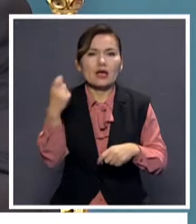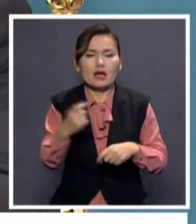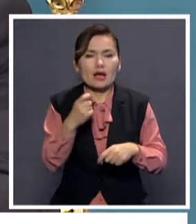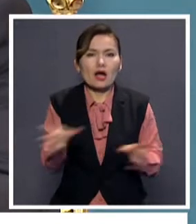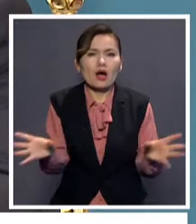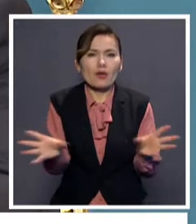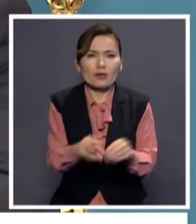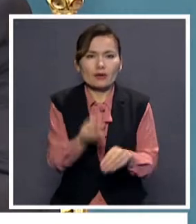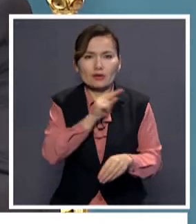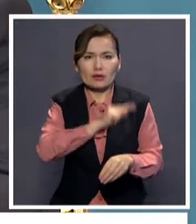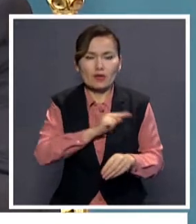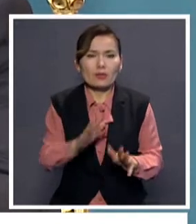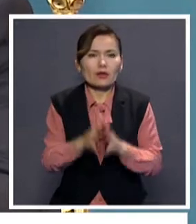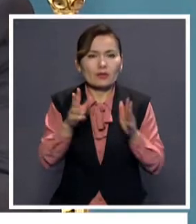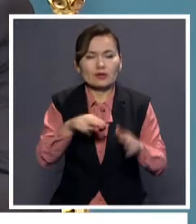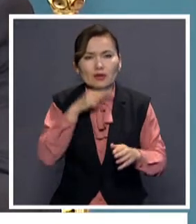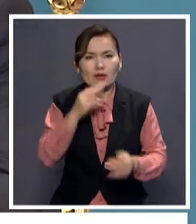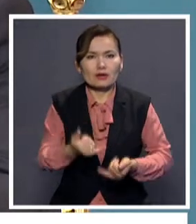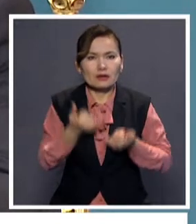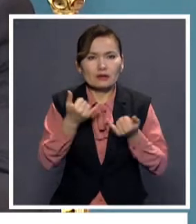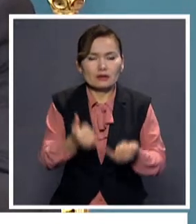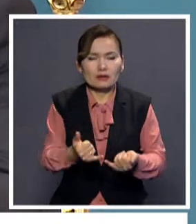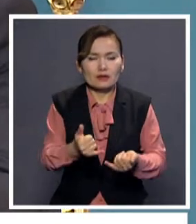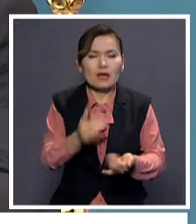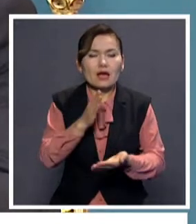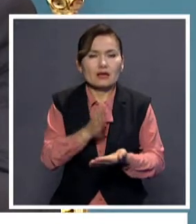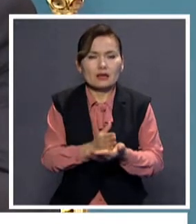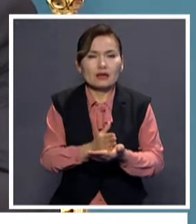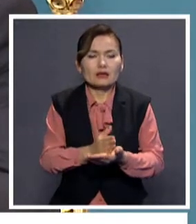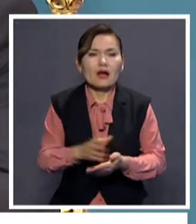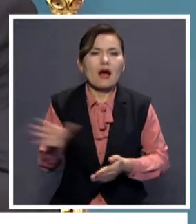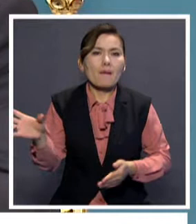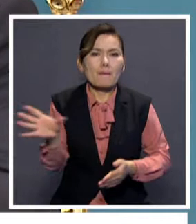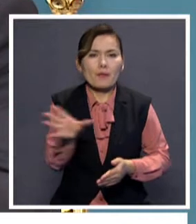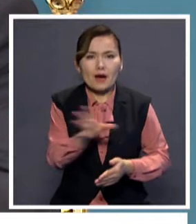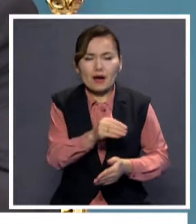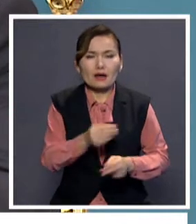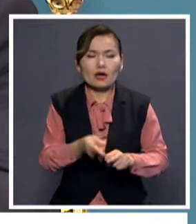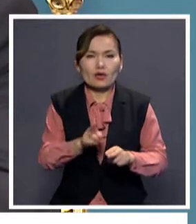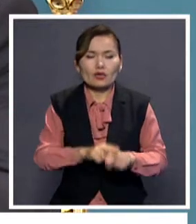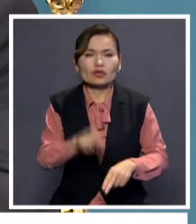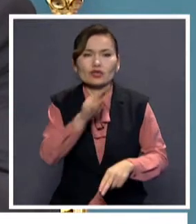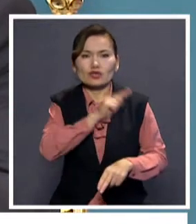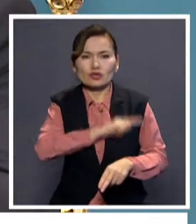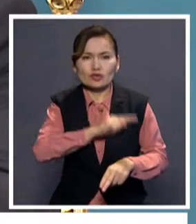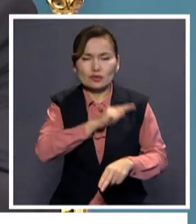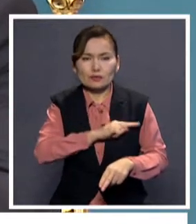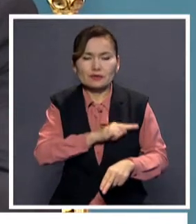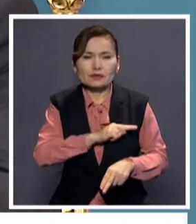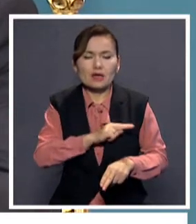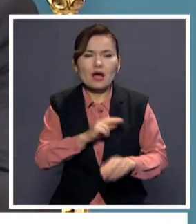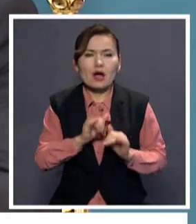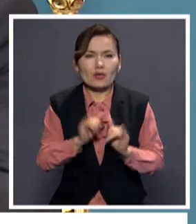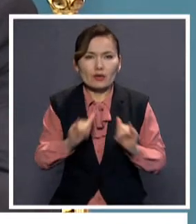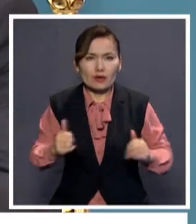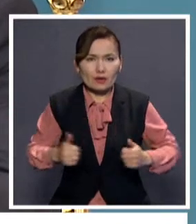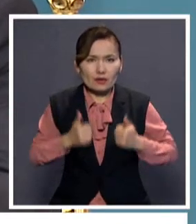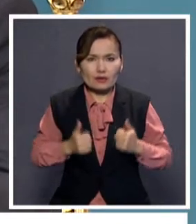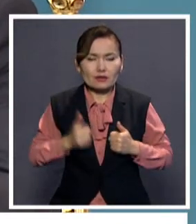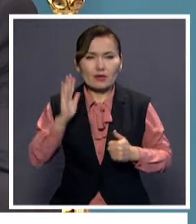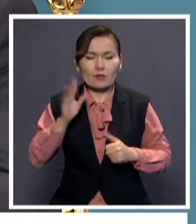серіктестікке мән бердік. Бұл бағытта бар әлеуметті әлі толық пайдаламай жүргенімізді айтты. Сондай-ақ